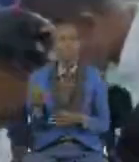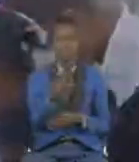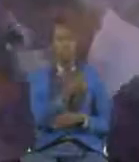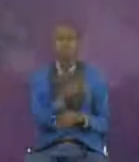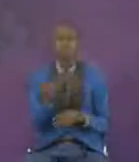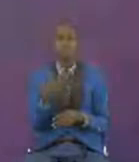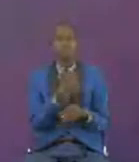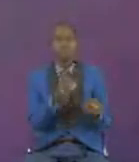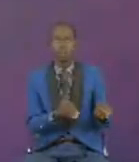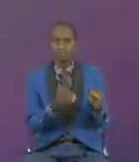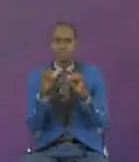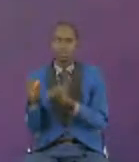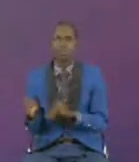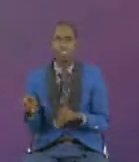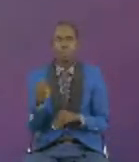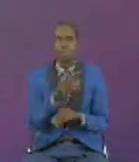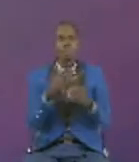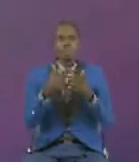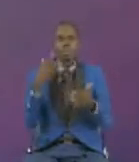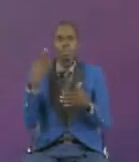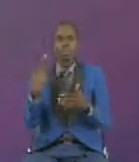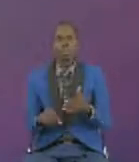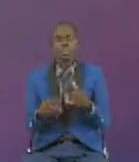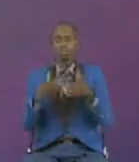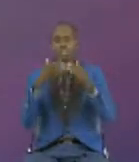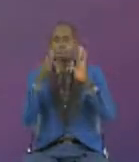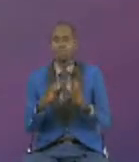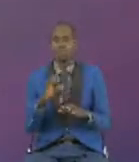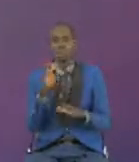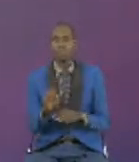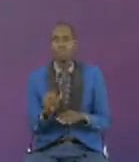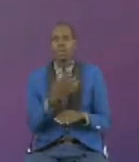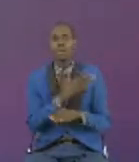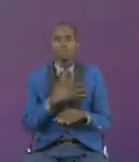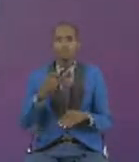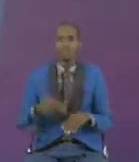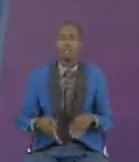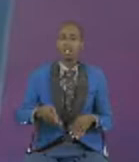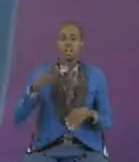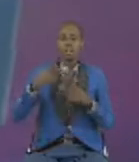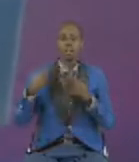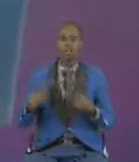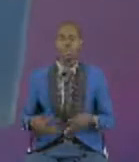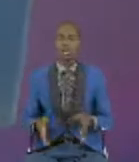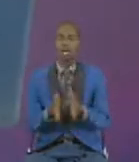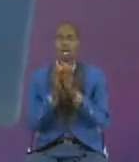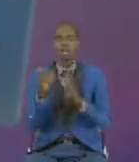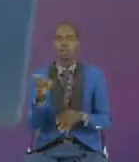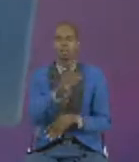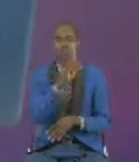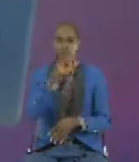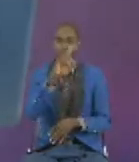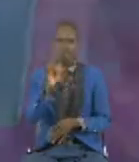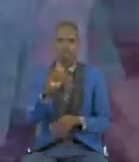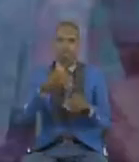du Sanhédrin, le souverain sacrificateur les interrogea en ces termes. Verset 28.